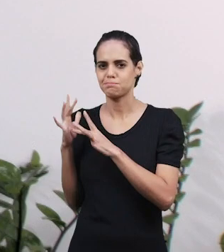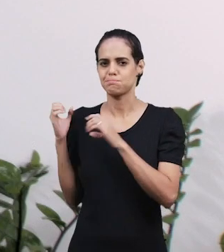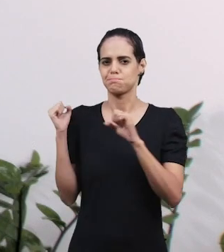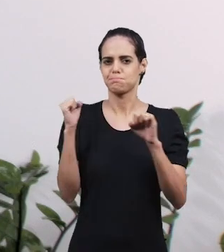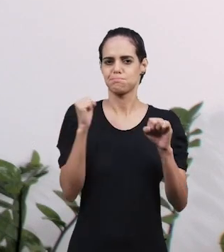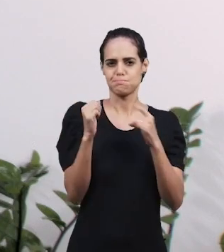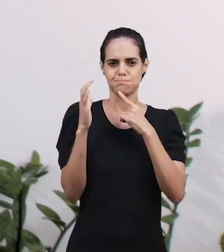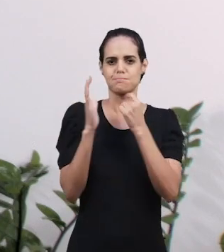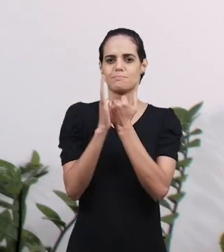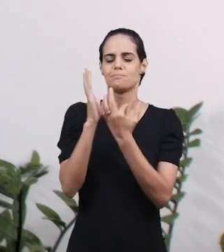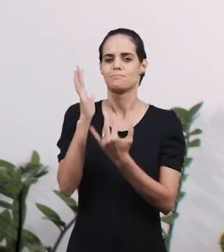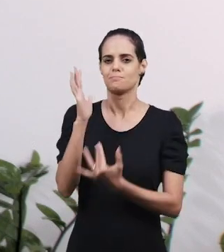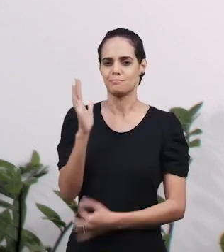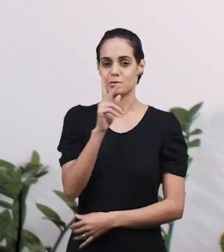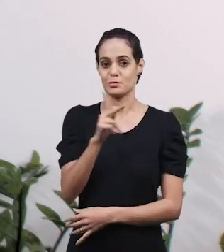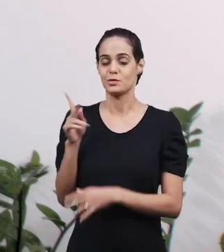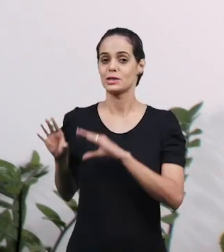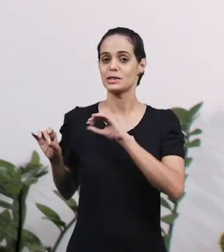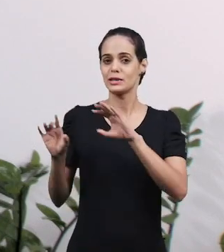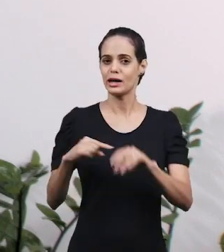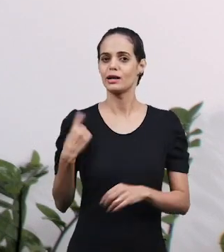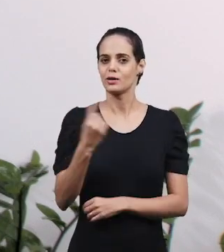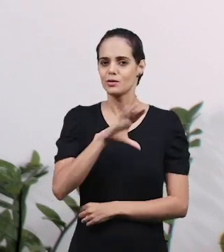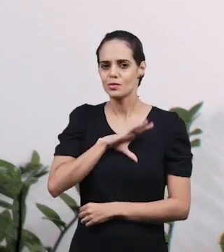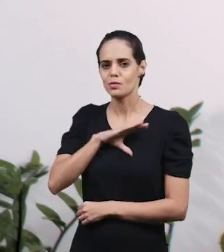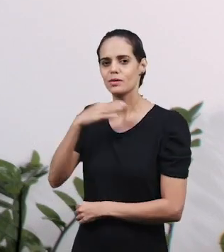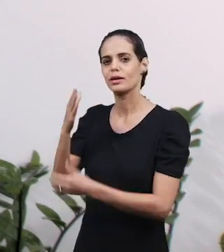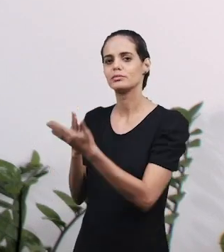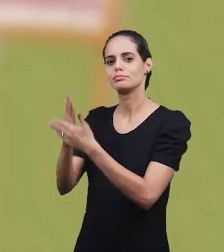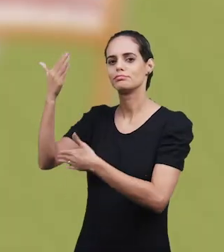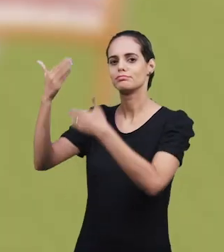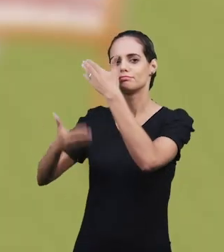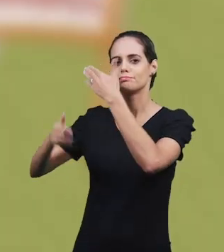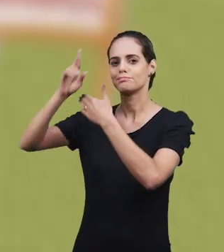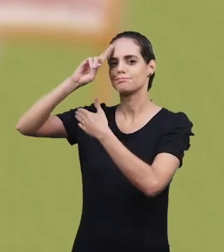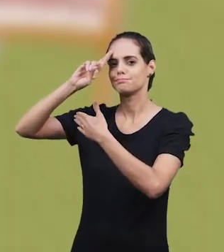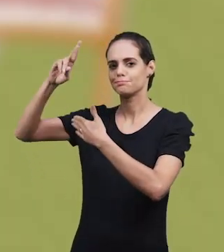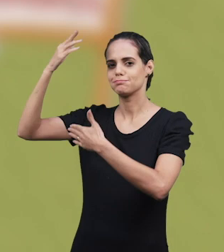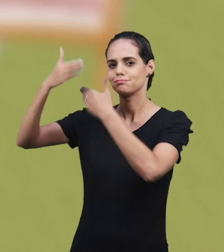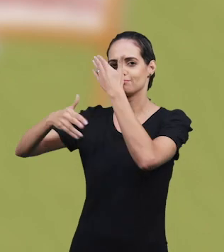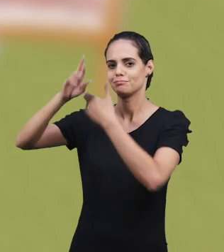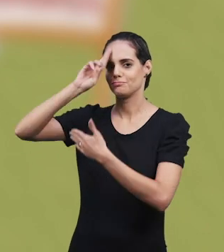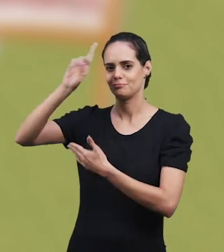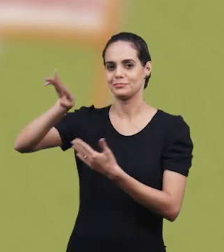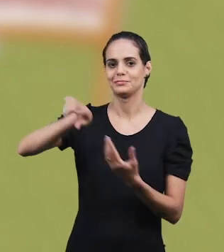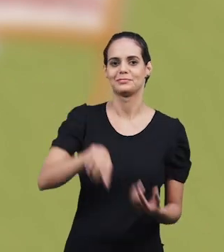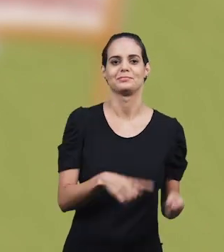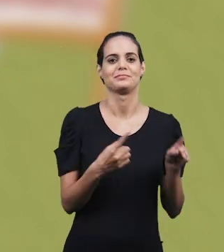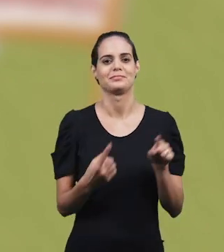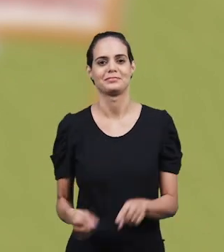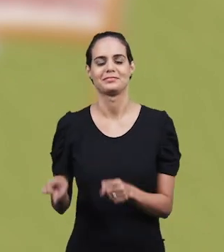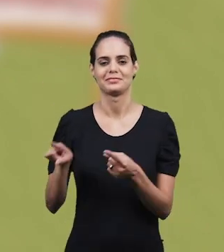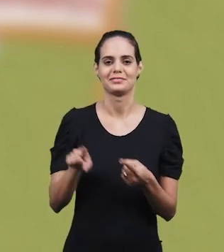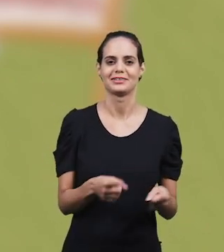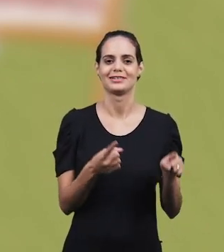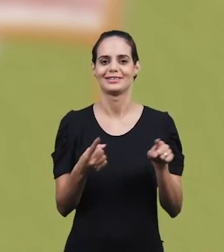apprendre qu'à travers la prière par le sang, nous avons l'audace pour entrer dans le sanctuaire.